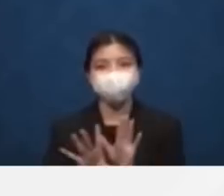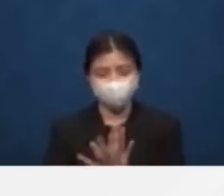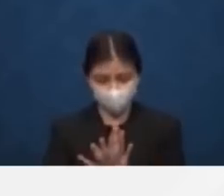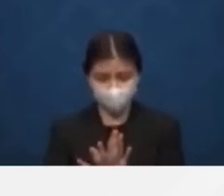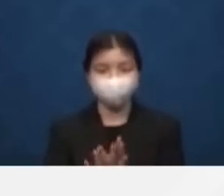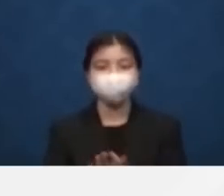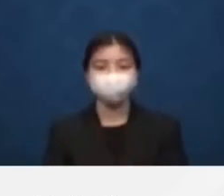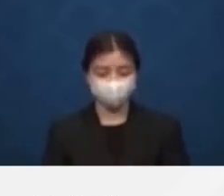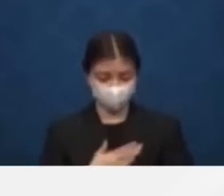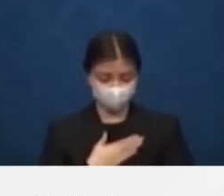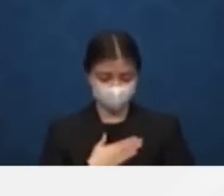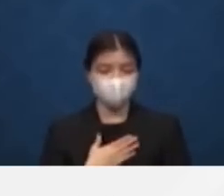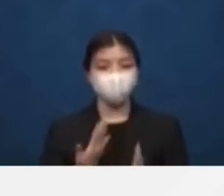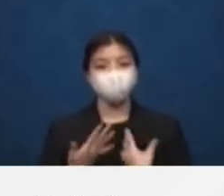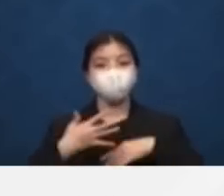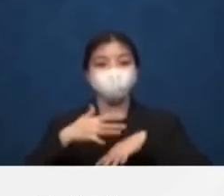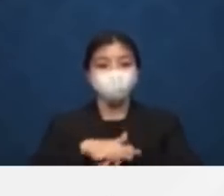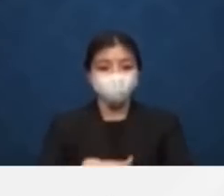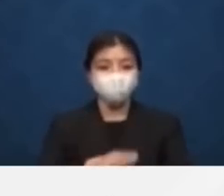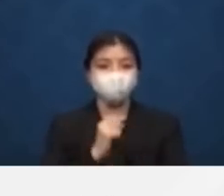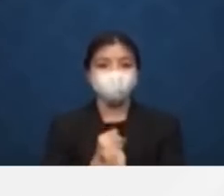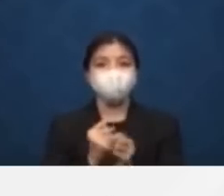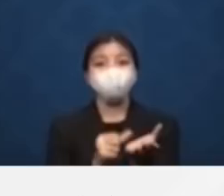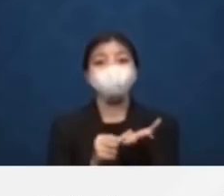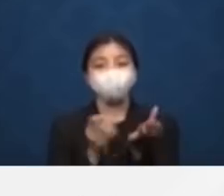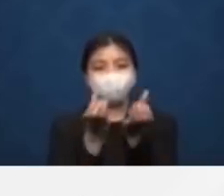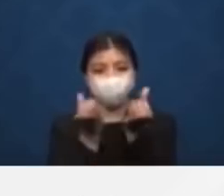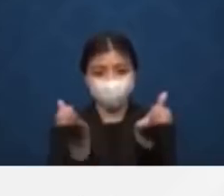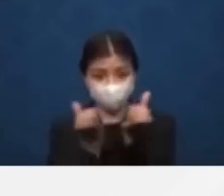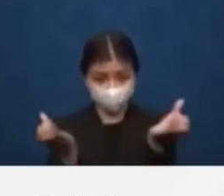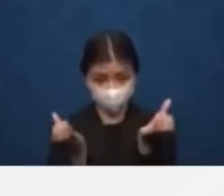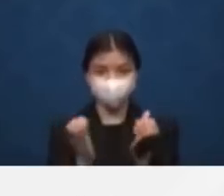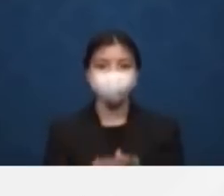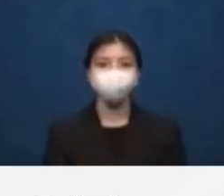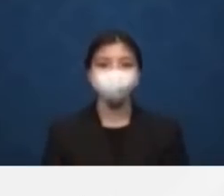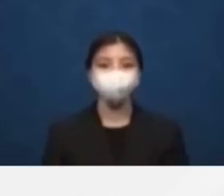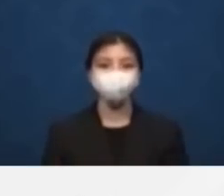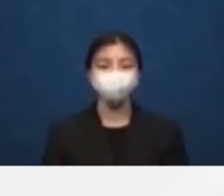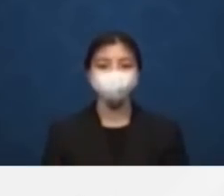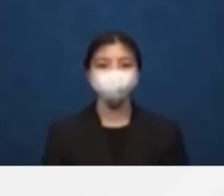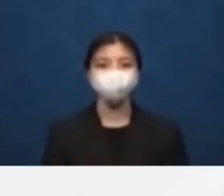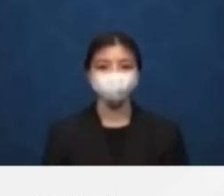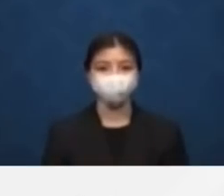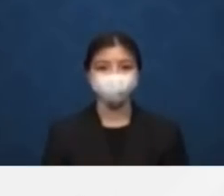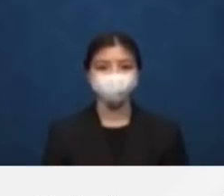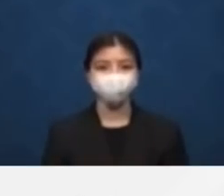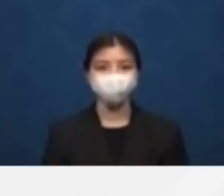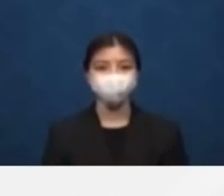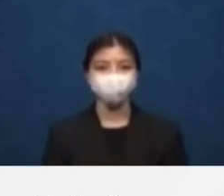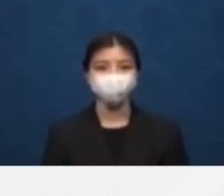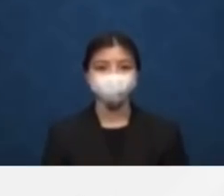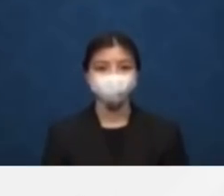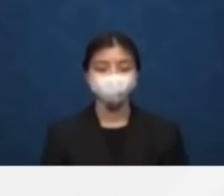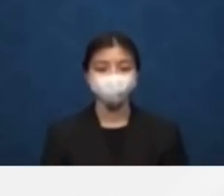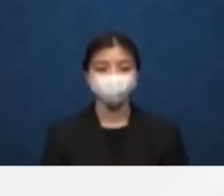แต่ผมเคยประกาศไว้ทั้งก่อนและหลังเลือกตั้งว่าใครรวมเสียงส.ส.ได้เกินกว่ากึ่งหนึ่งผมจะเลือกพรรคนั้นคนนั้นเป็นนายกรั